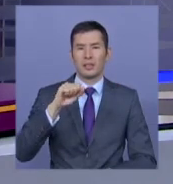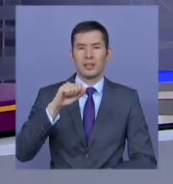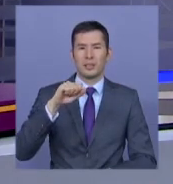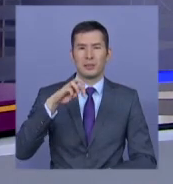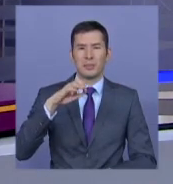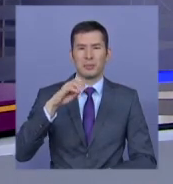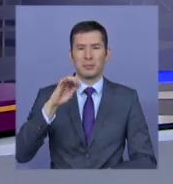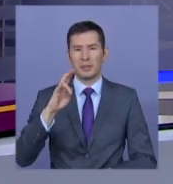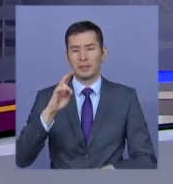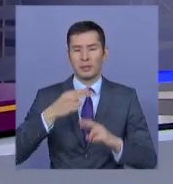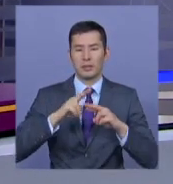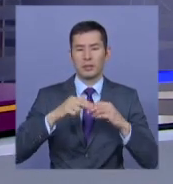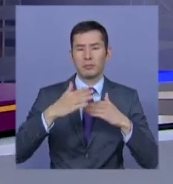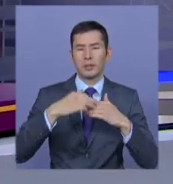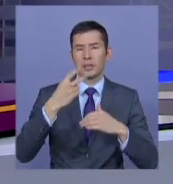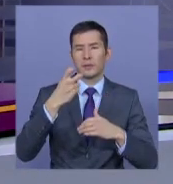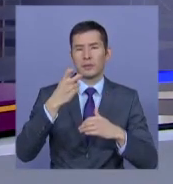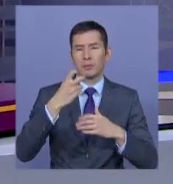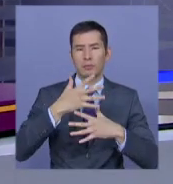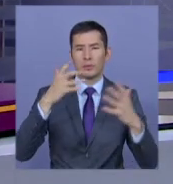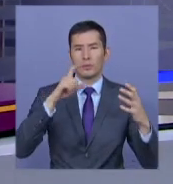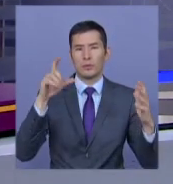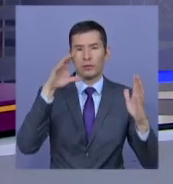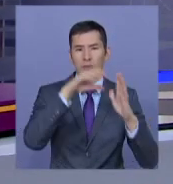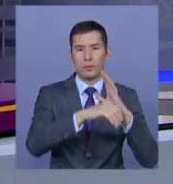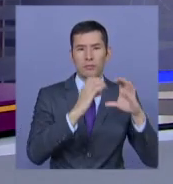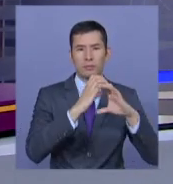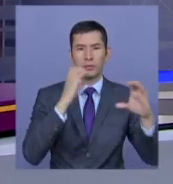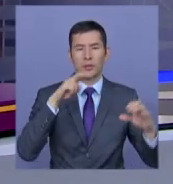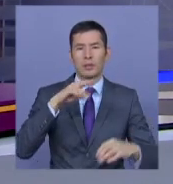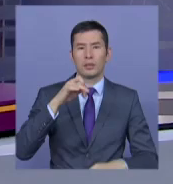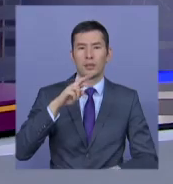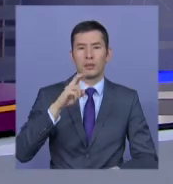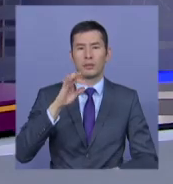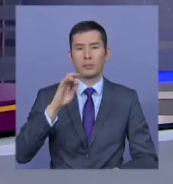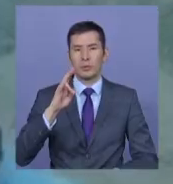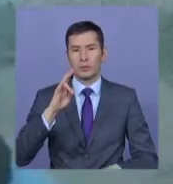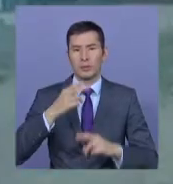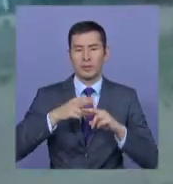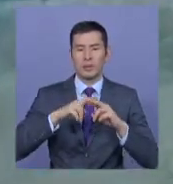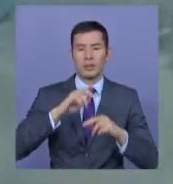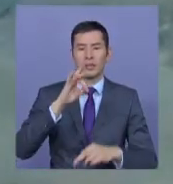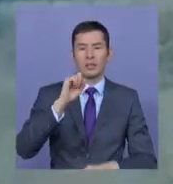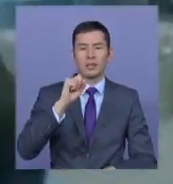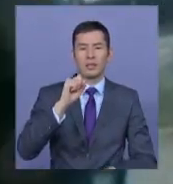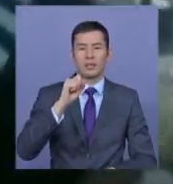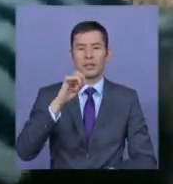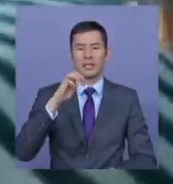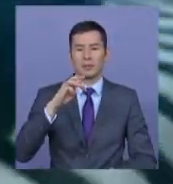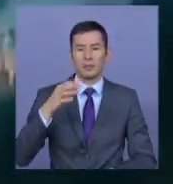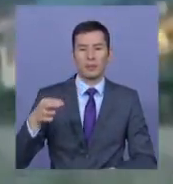теміржол көлігінде 200 шақты жолаушы болған. Оқиға Лиакуатпур қаласының маңайындағы Рахим Ярхан округінде орын